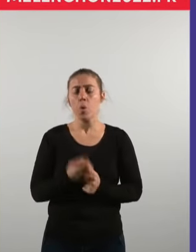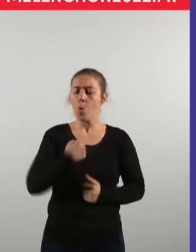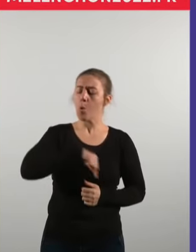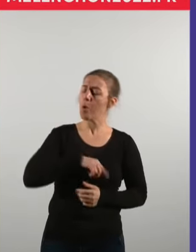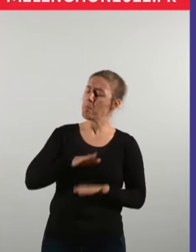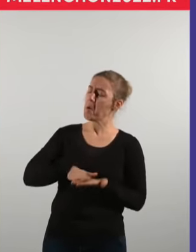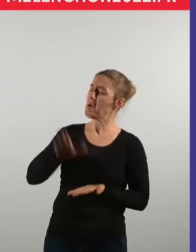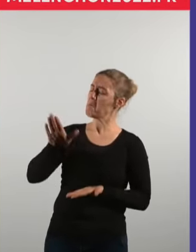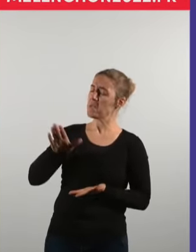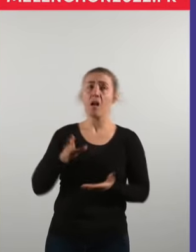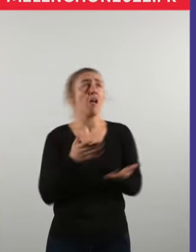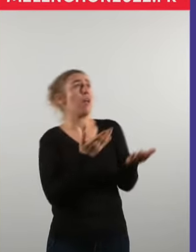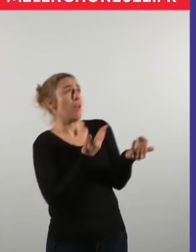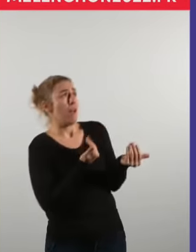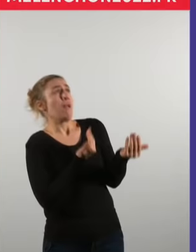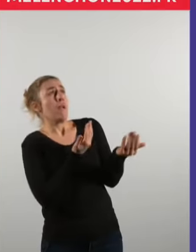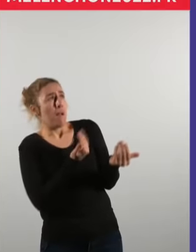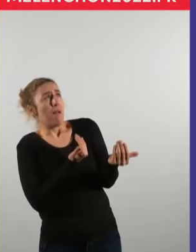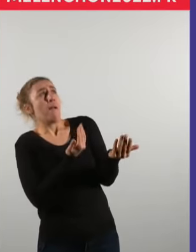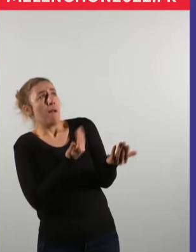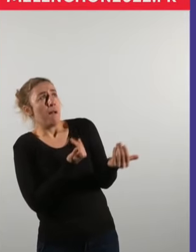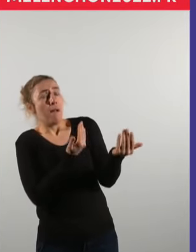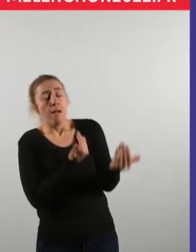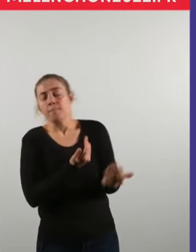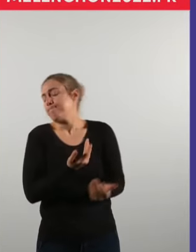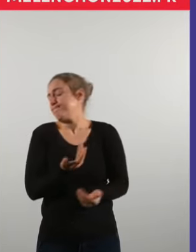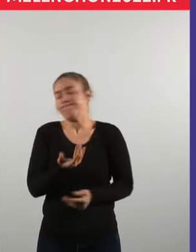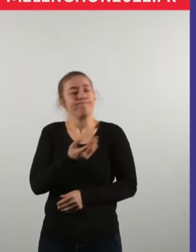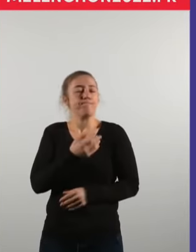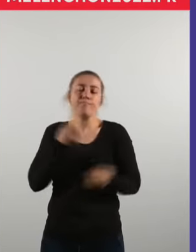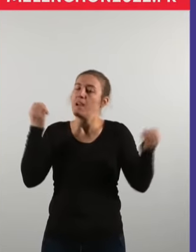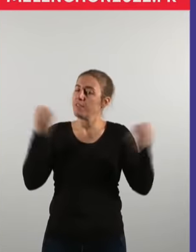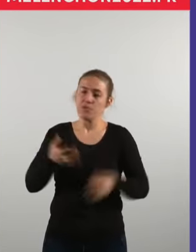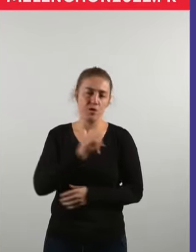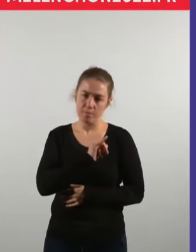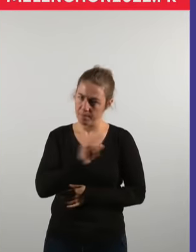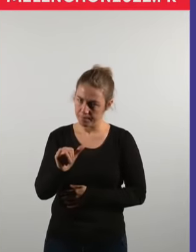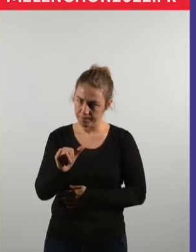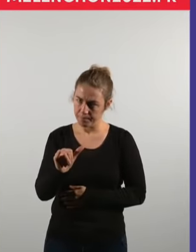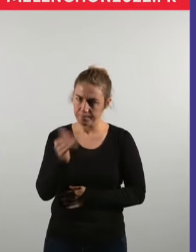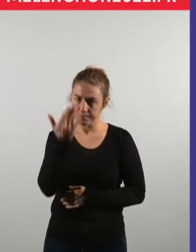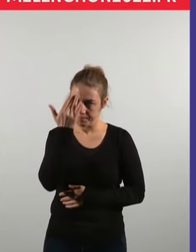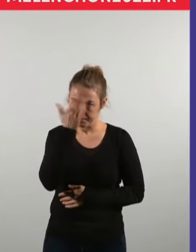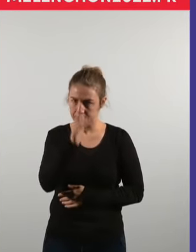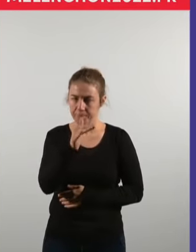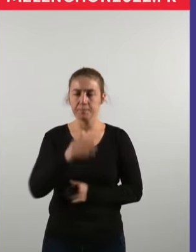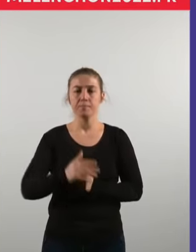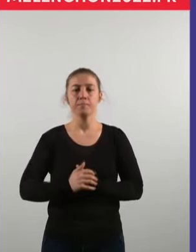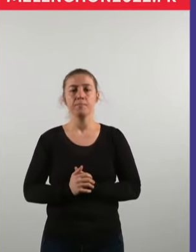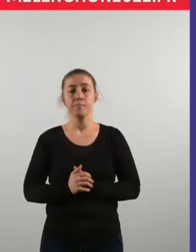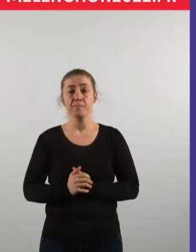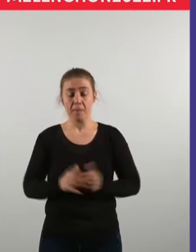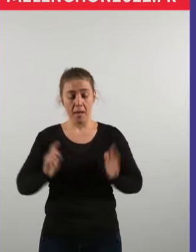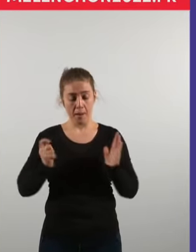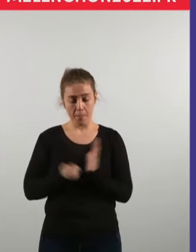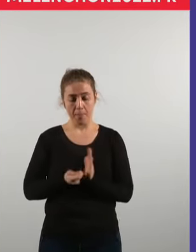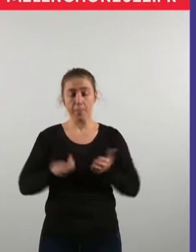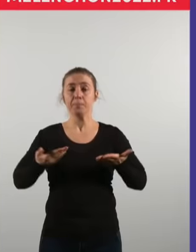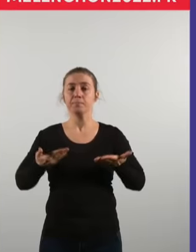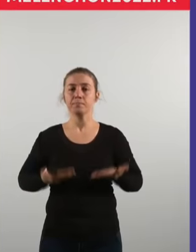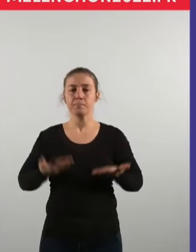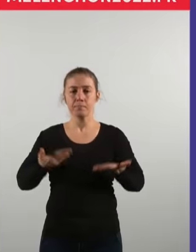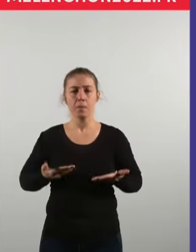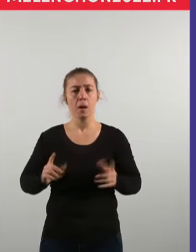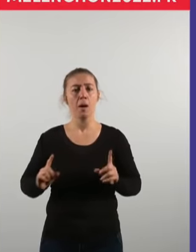promis, mais dont nous avons bien compris qu'il n'interviendra jamais. C'est un moment particulier aussi parce